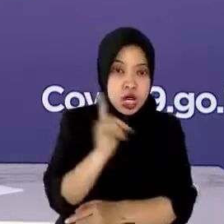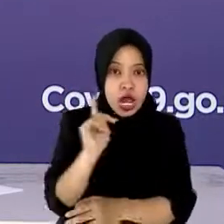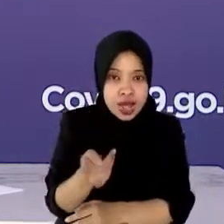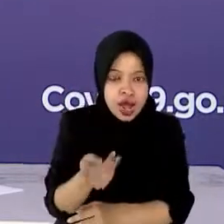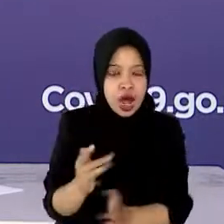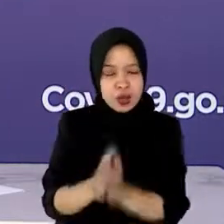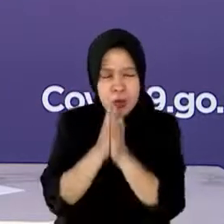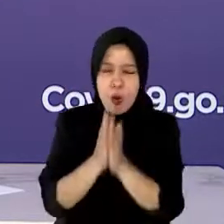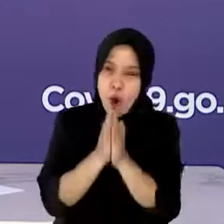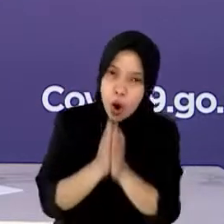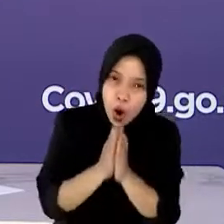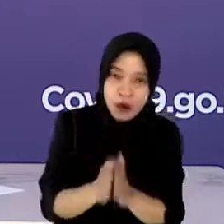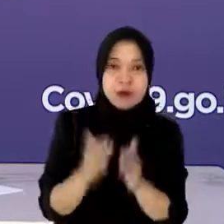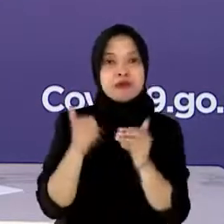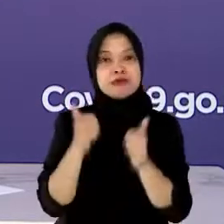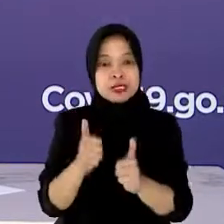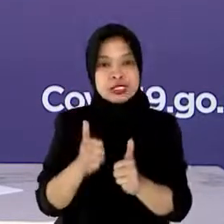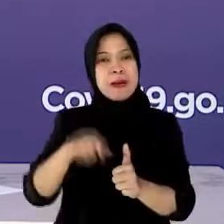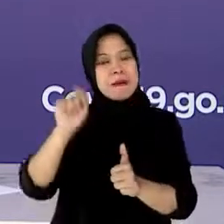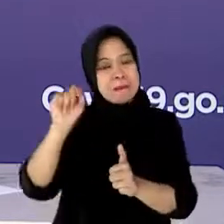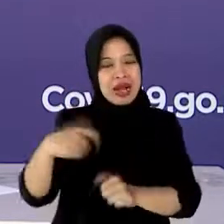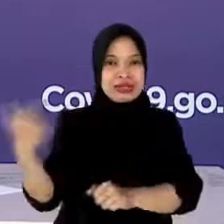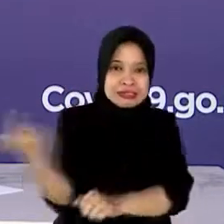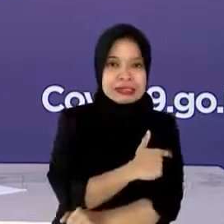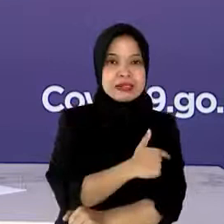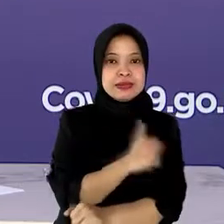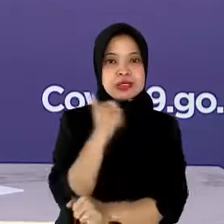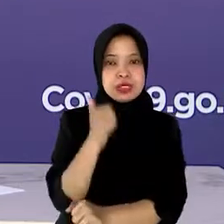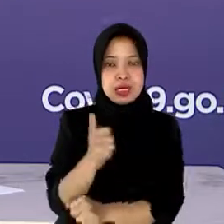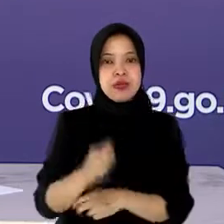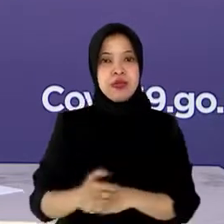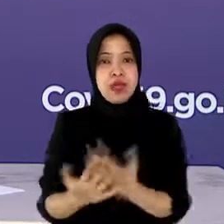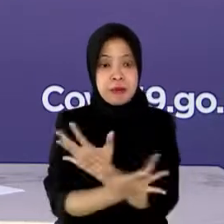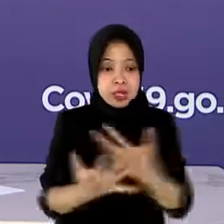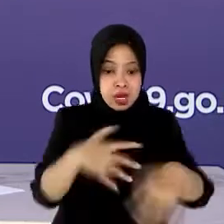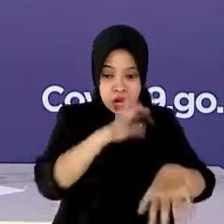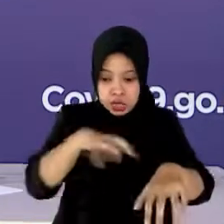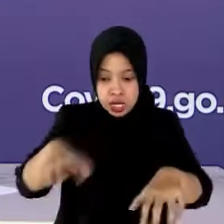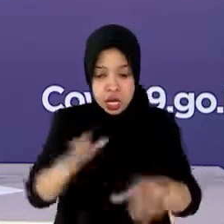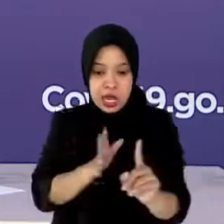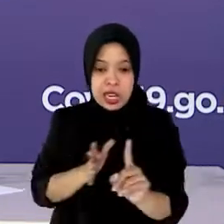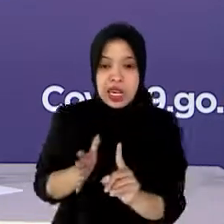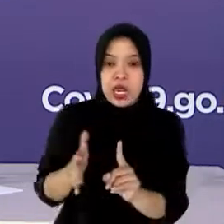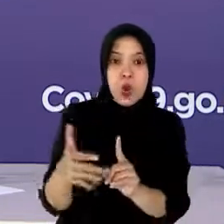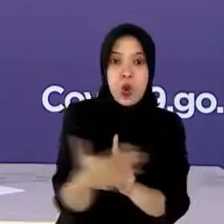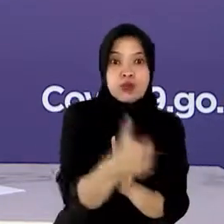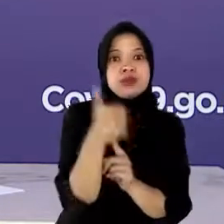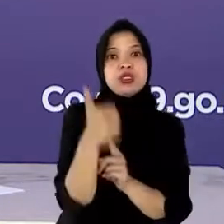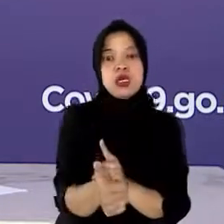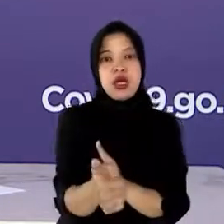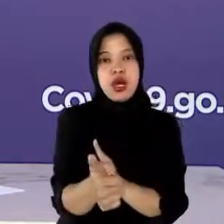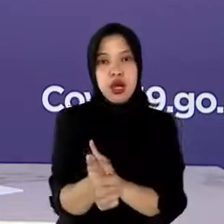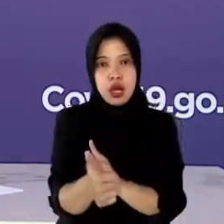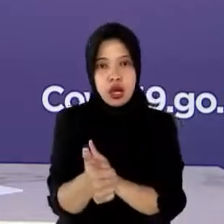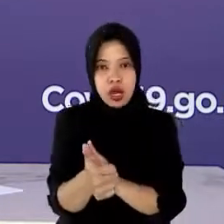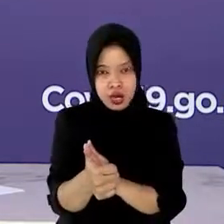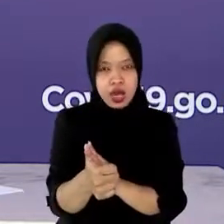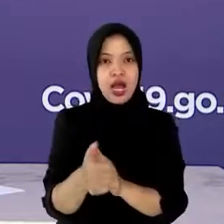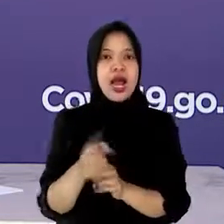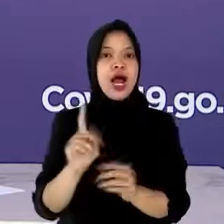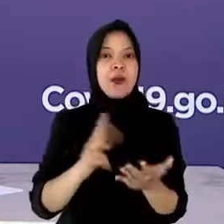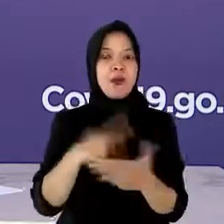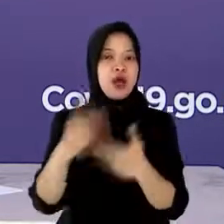faizer untuk dapat segera menggunakannya sehingga masyarakat di daerahnya dapat terlindungi dan meningkatkan cakupan